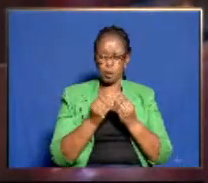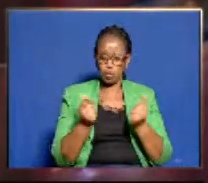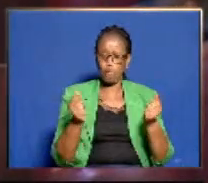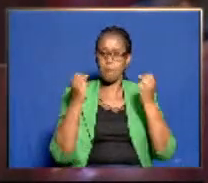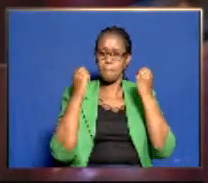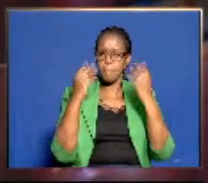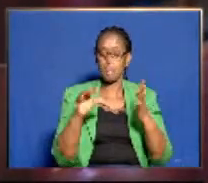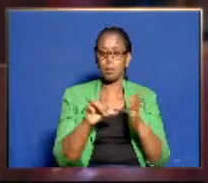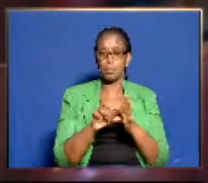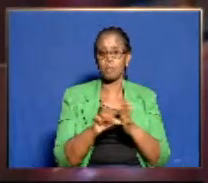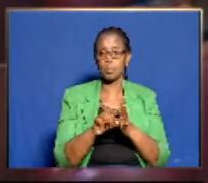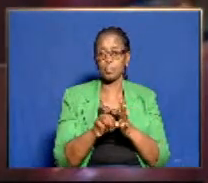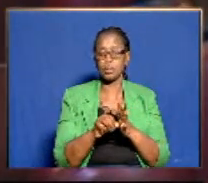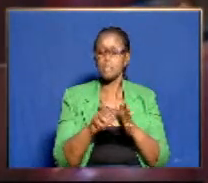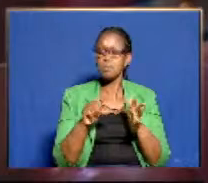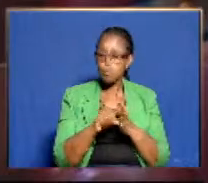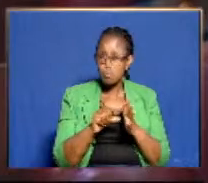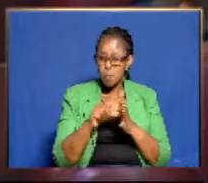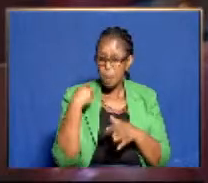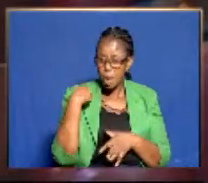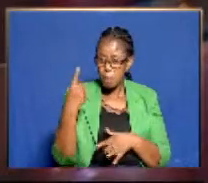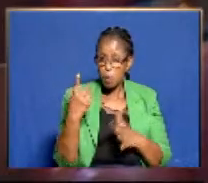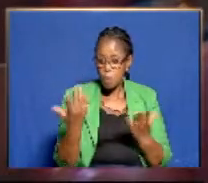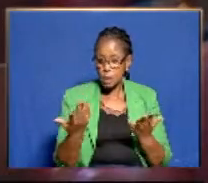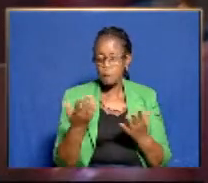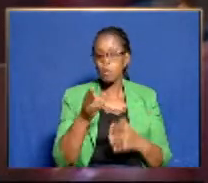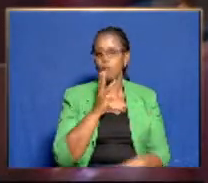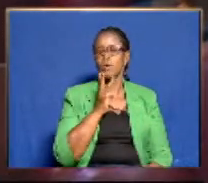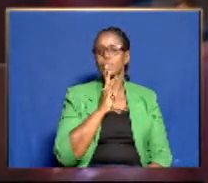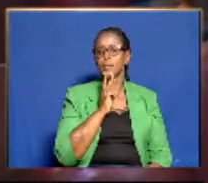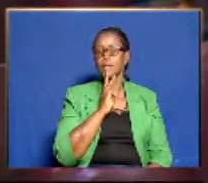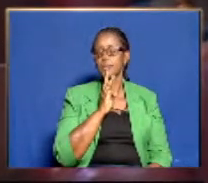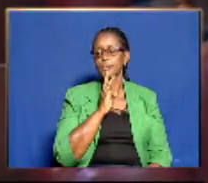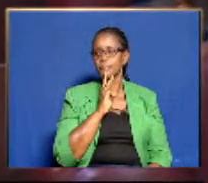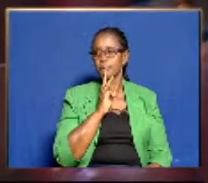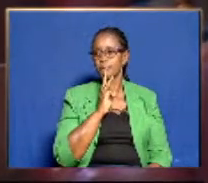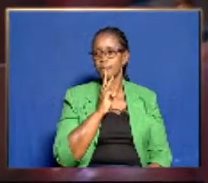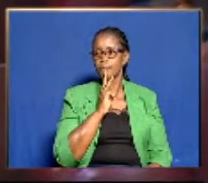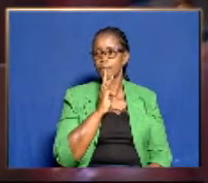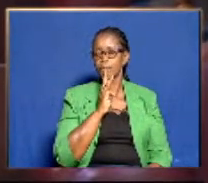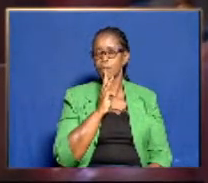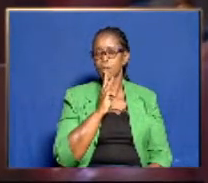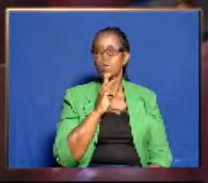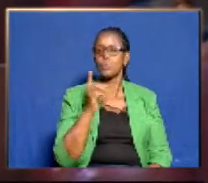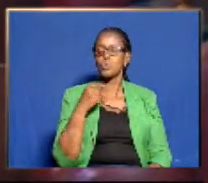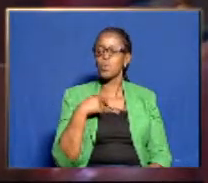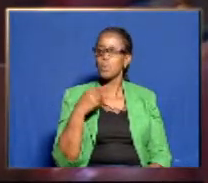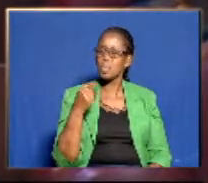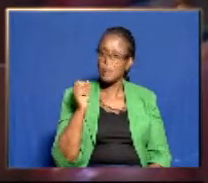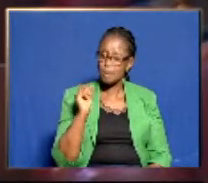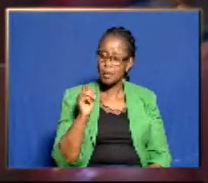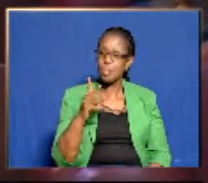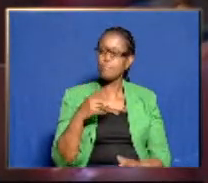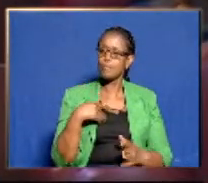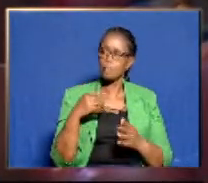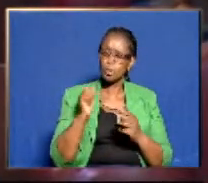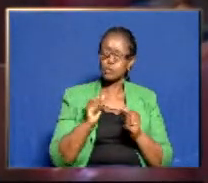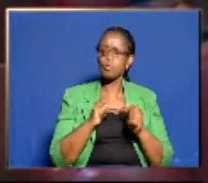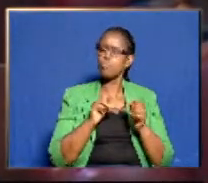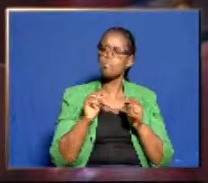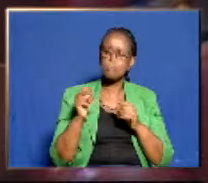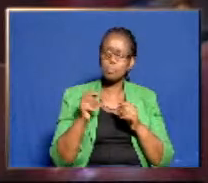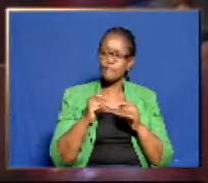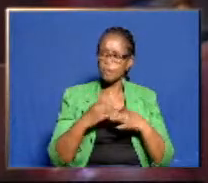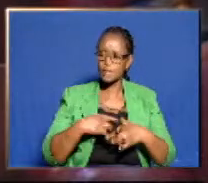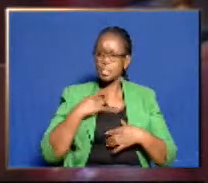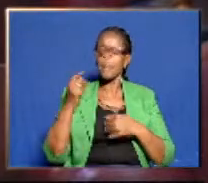Lamu. Tatizo letu kubwa zaidi sasa Lamu ni maji. Poti iko, wageni watakuja wengi, na hayo maji yenyewe sisi sasa hii